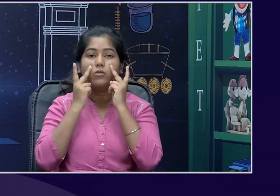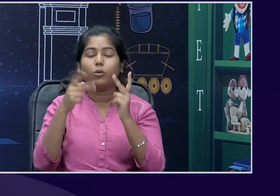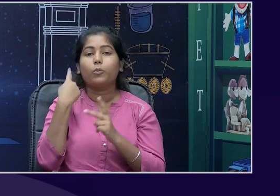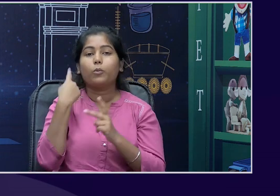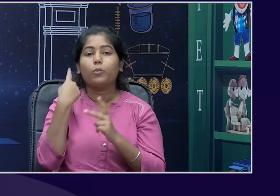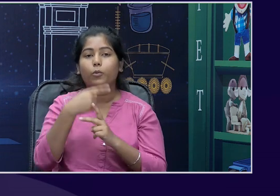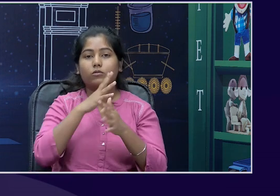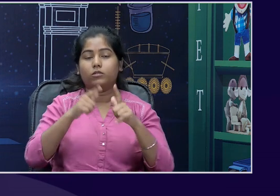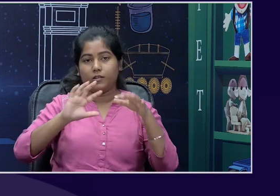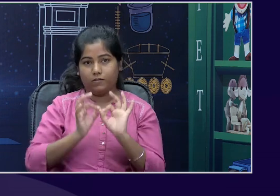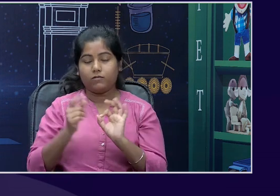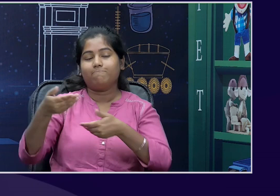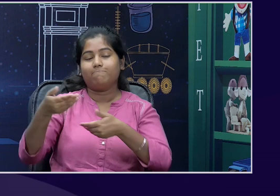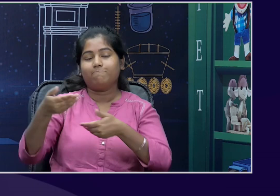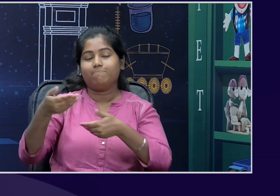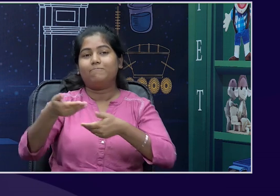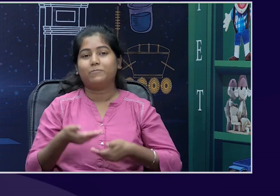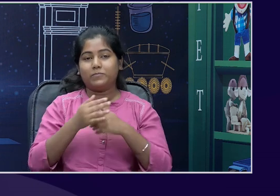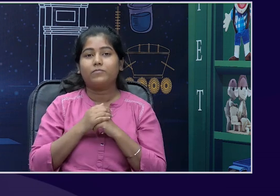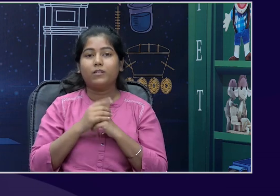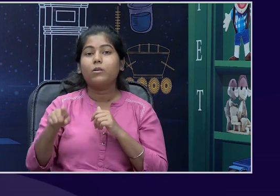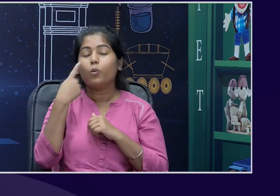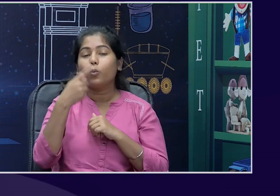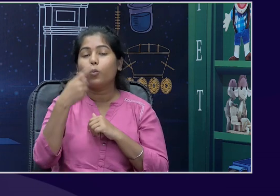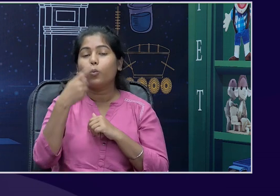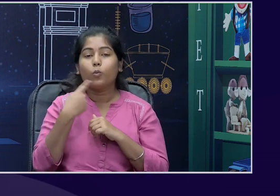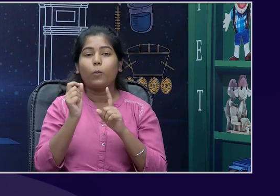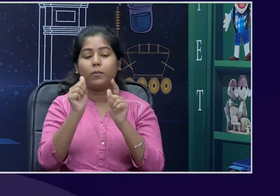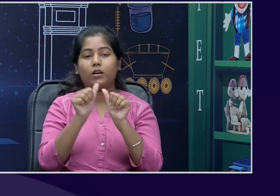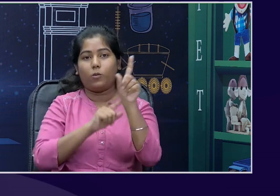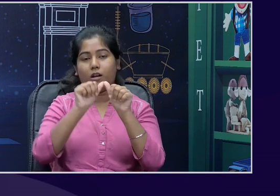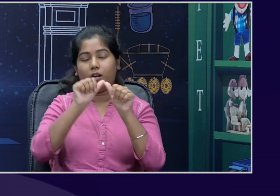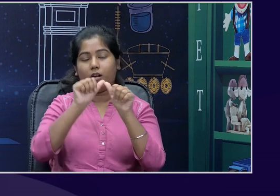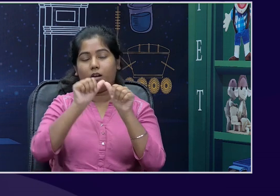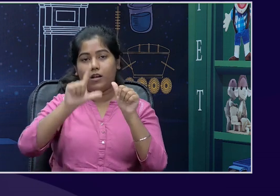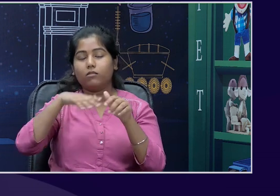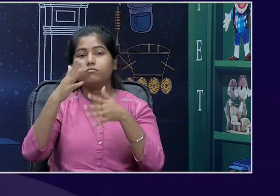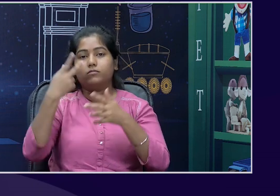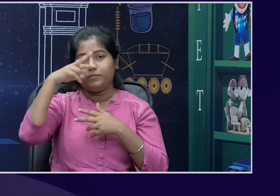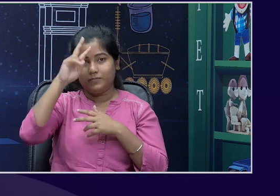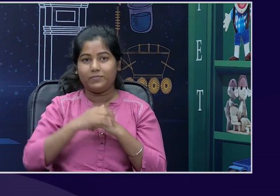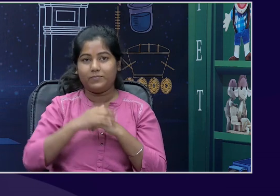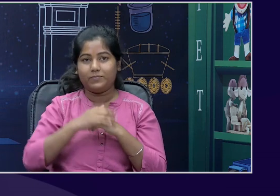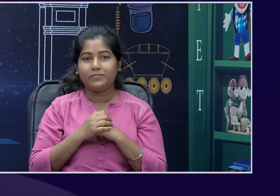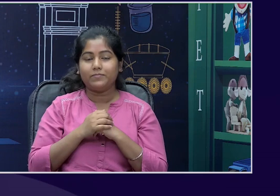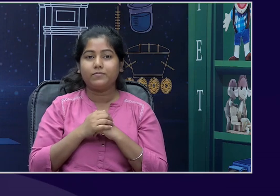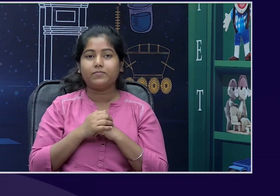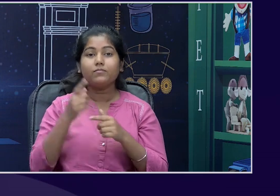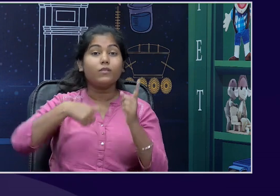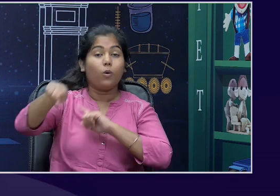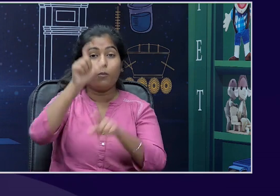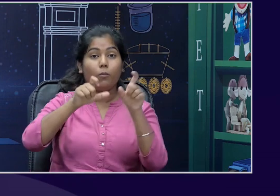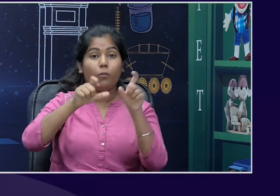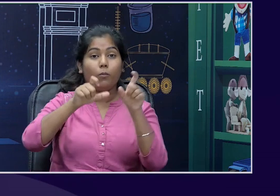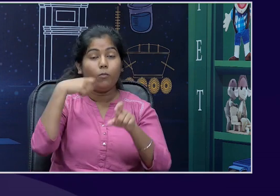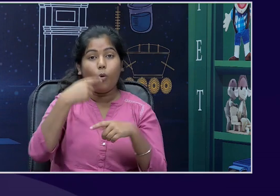लैंग्वेज इंटरप्रेटर, आइए उनका भी स्वागत करते हैं। आप हैं मिस पायल सैनी। पायल, आपका बहुत बहुत स्वागत है। अपने सभी देखने वालों को हम